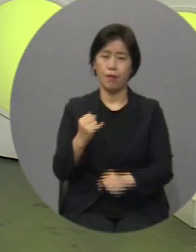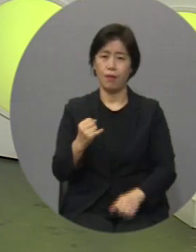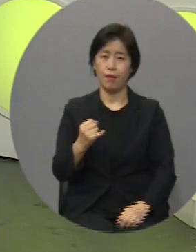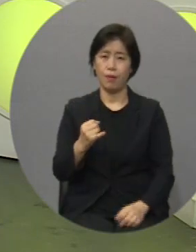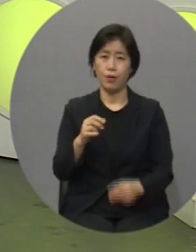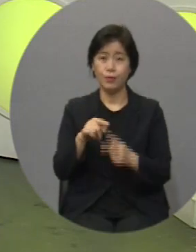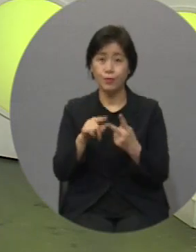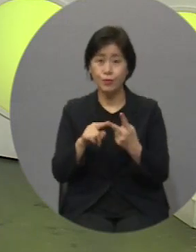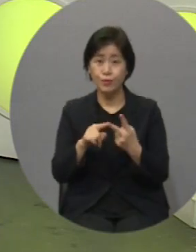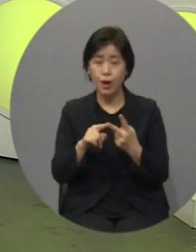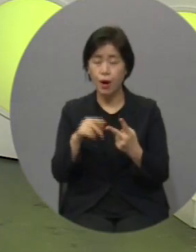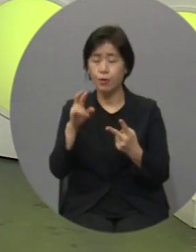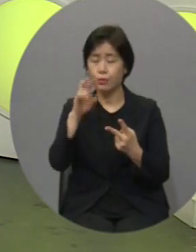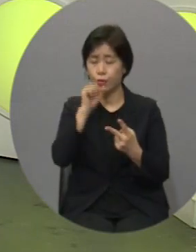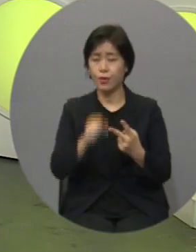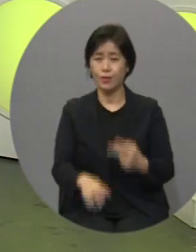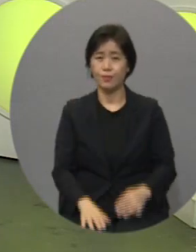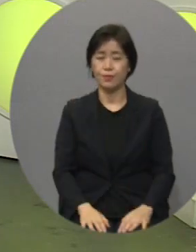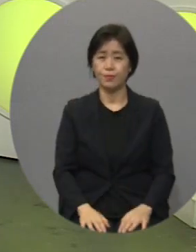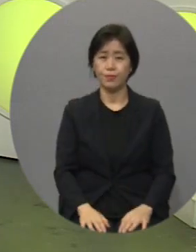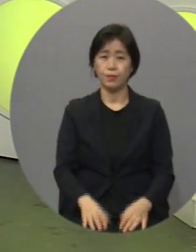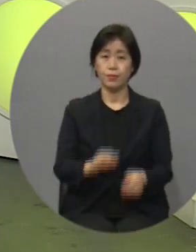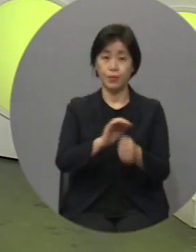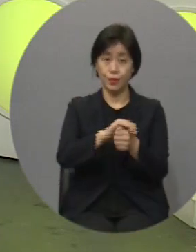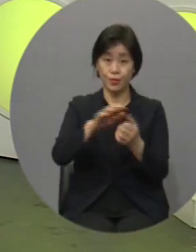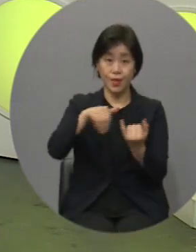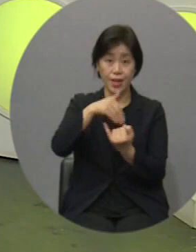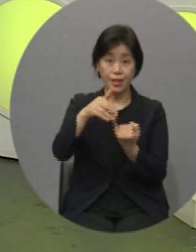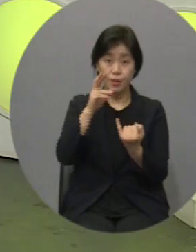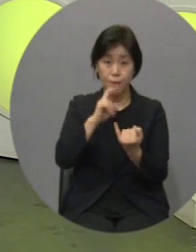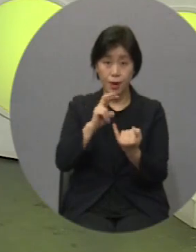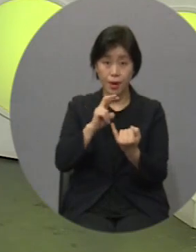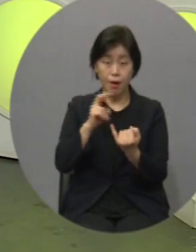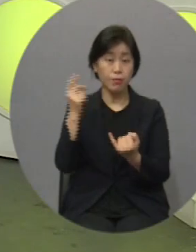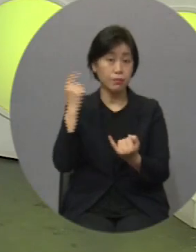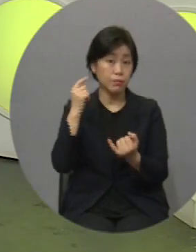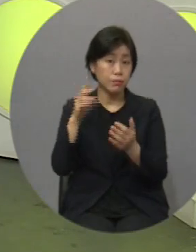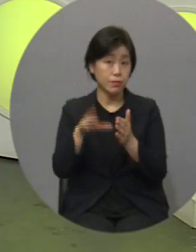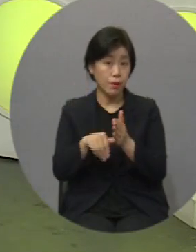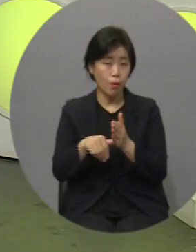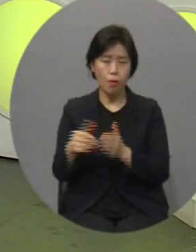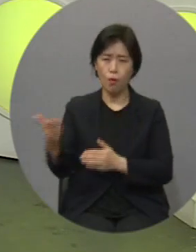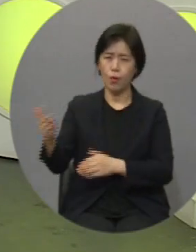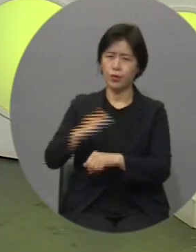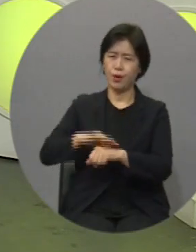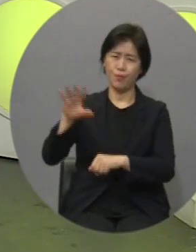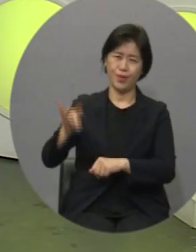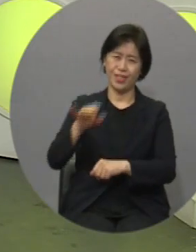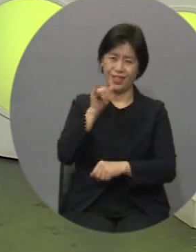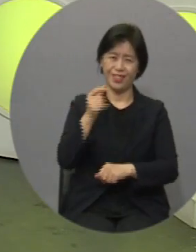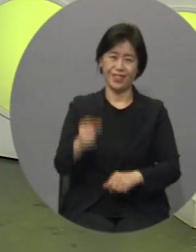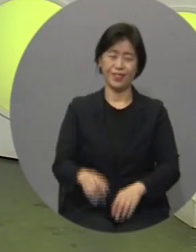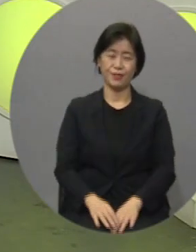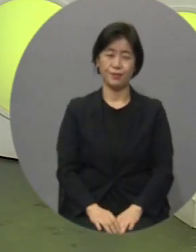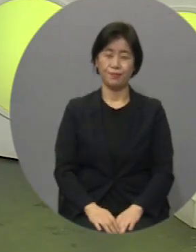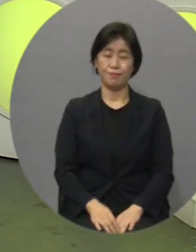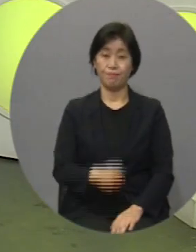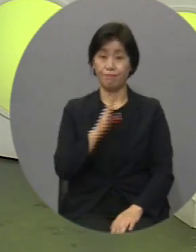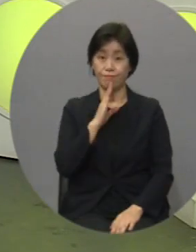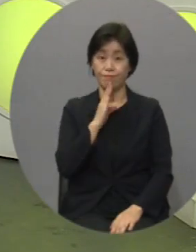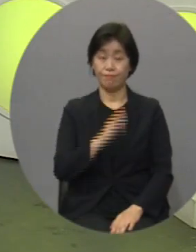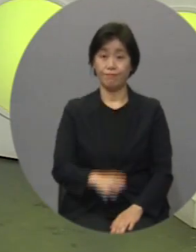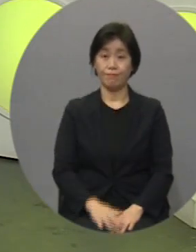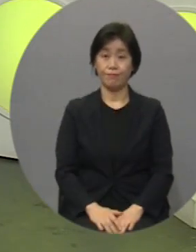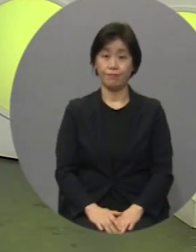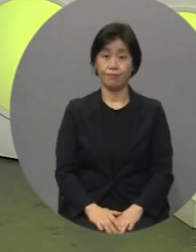비전 다음 들어봤어요. 네, 네, 네. 근데 경주 아가씨 같은 경우에는 네. 아니 딱 그 가수하고 맞는 것 같아요. 아, 그래요. 네, 네. 경주. 그 노래가 네,